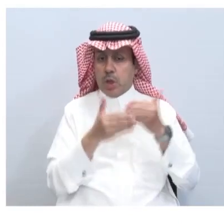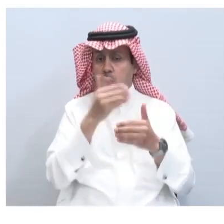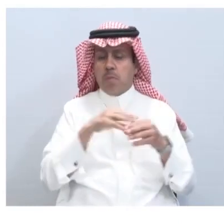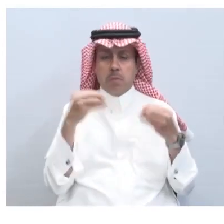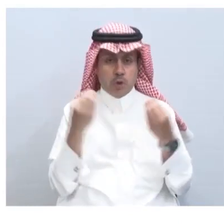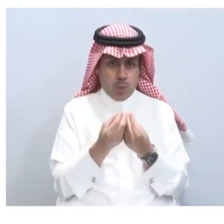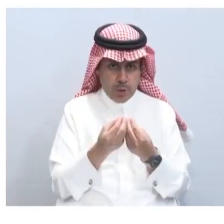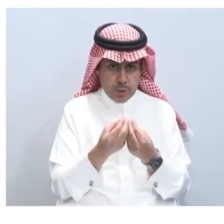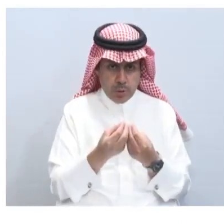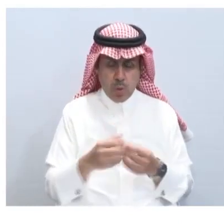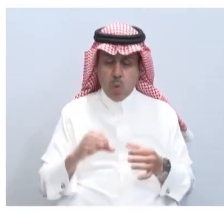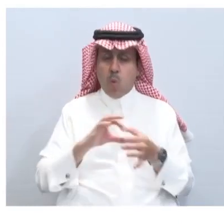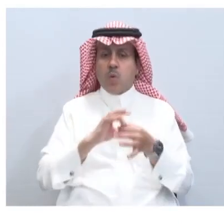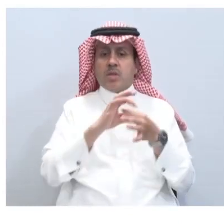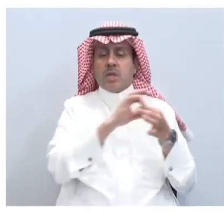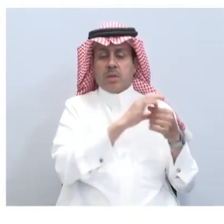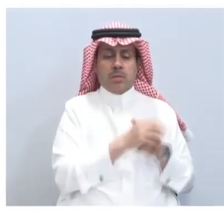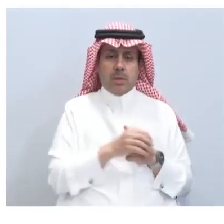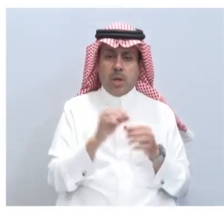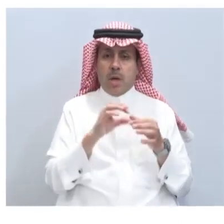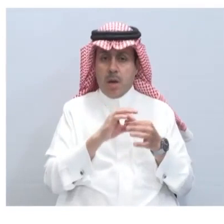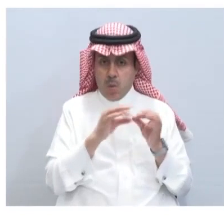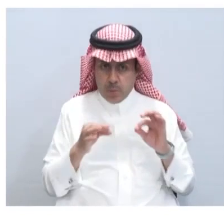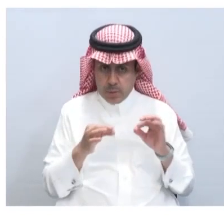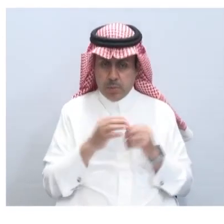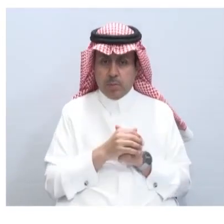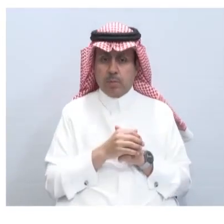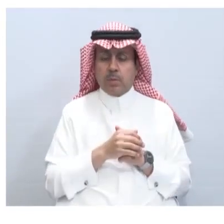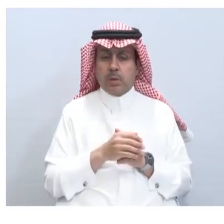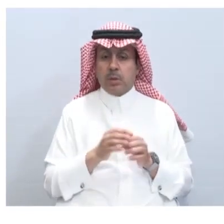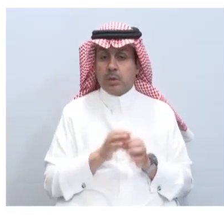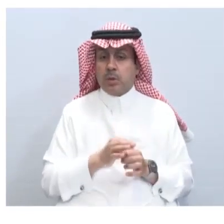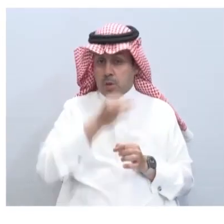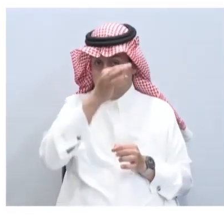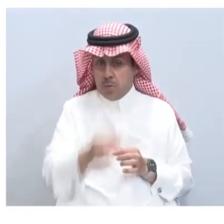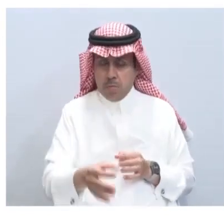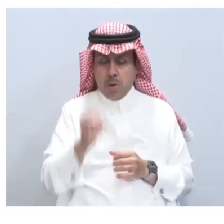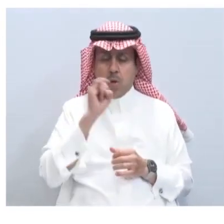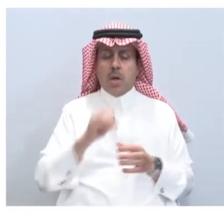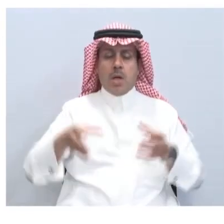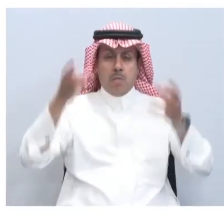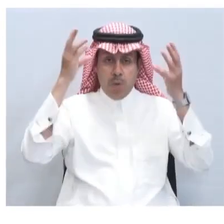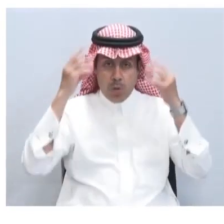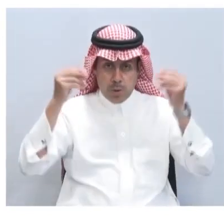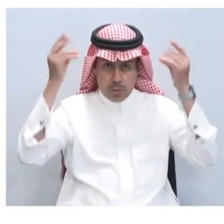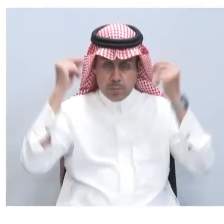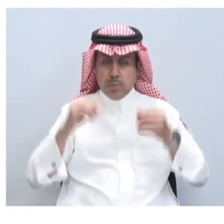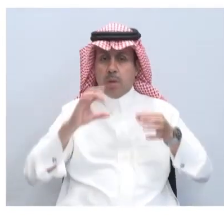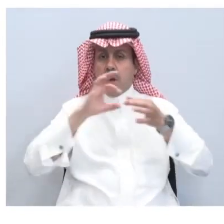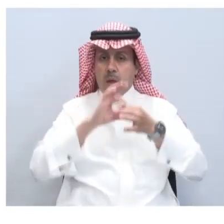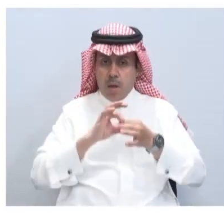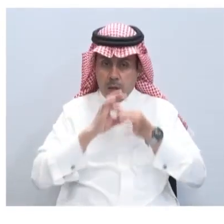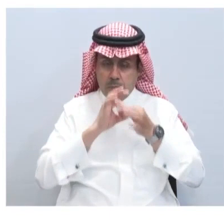مجموعه من الوصلات او الروابط التي تنقلنا الى مواقع المعلومات ذات العلاقه